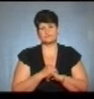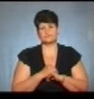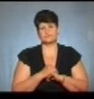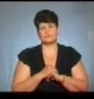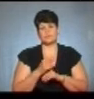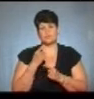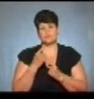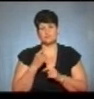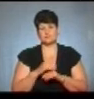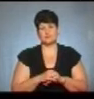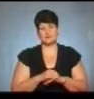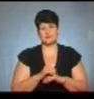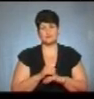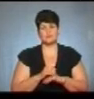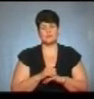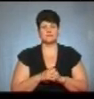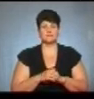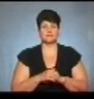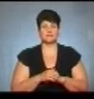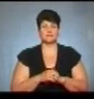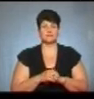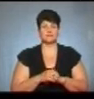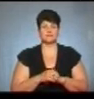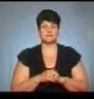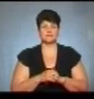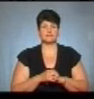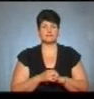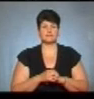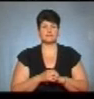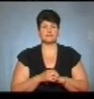Говоріть, будь ласка. Алло, ти мене чуєш?